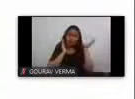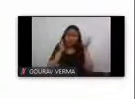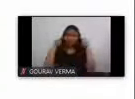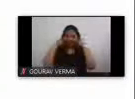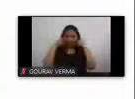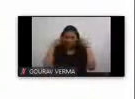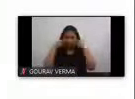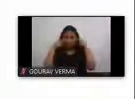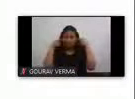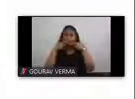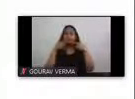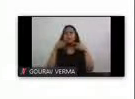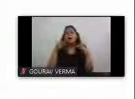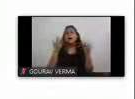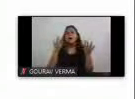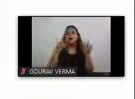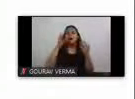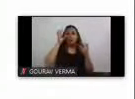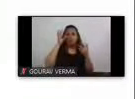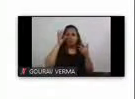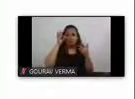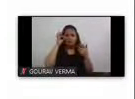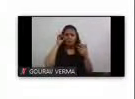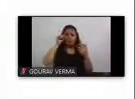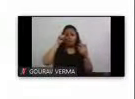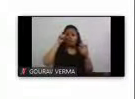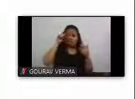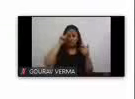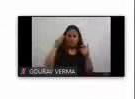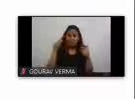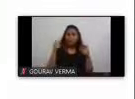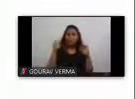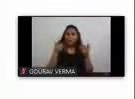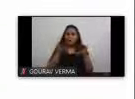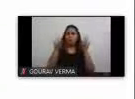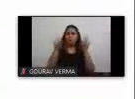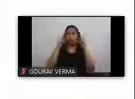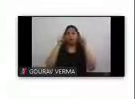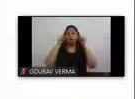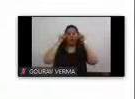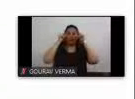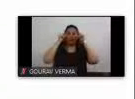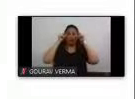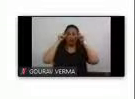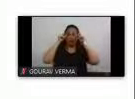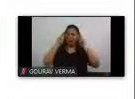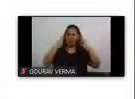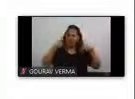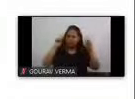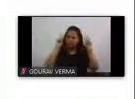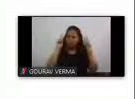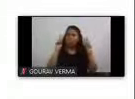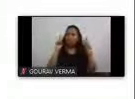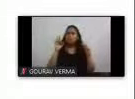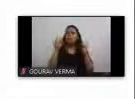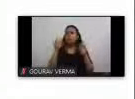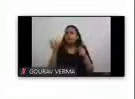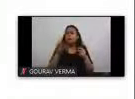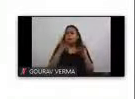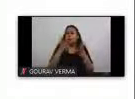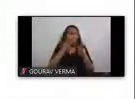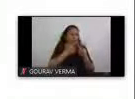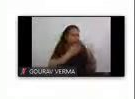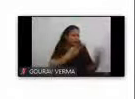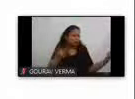gazing, ऐसा करते हैं ना flicking, फिर excessive blinking करता है बच्चे, doesn't follow moving objects, holding